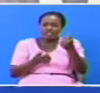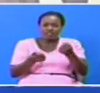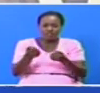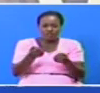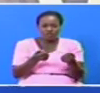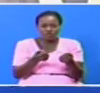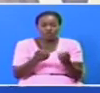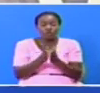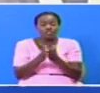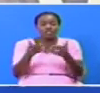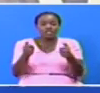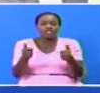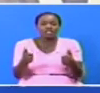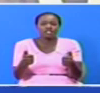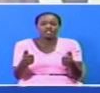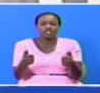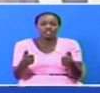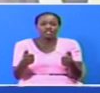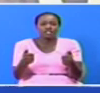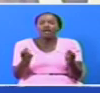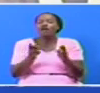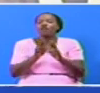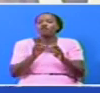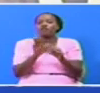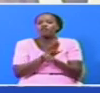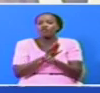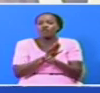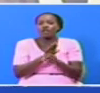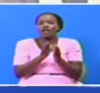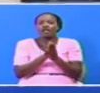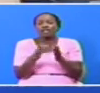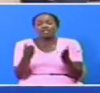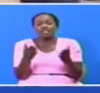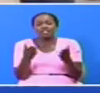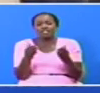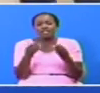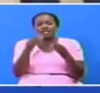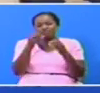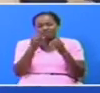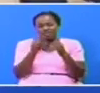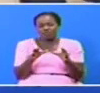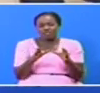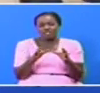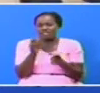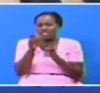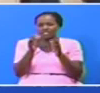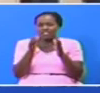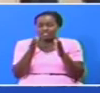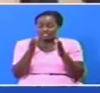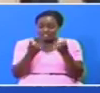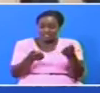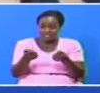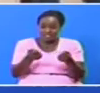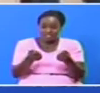with gas already filled and others not filled. Kila gari lilikuwa limejazwa mitungi